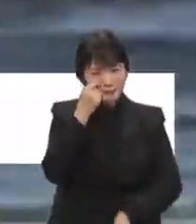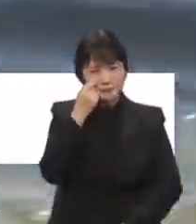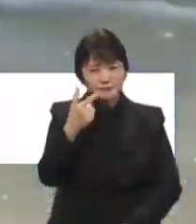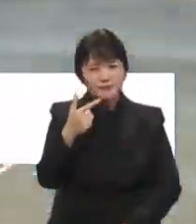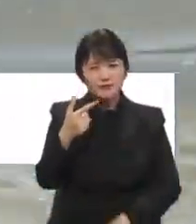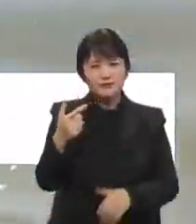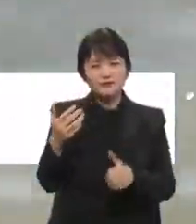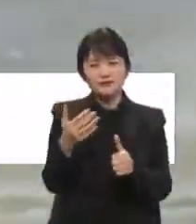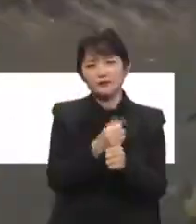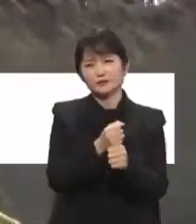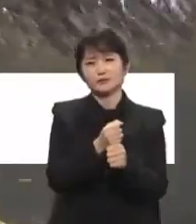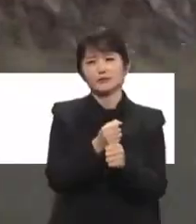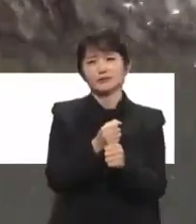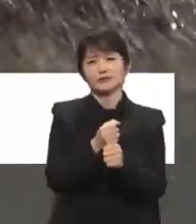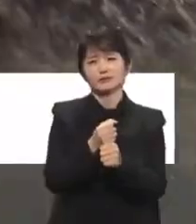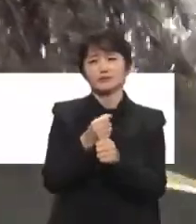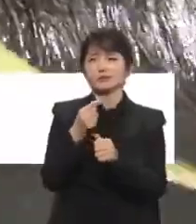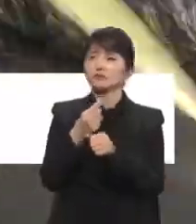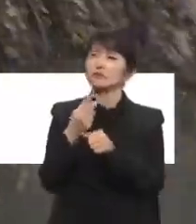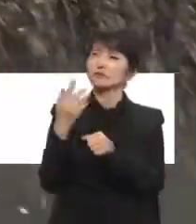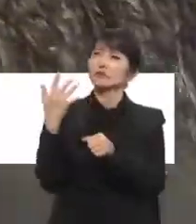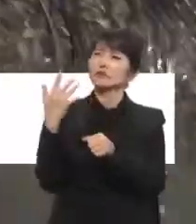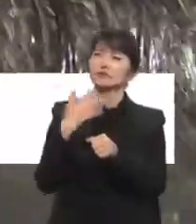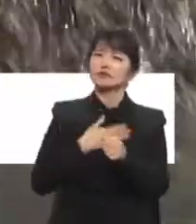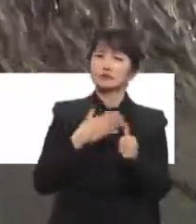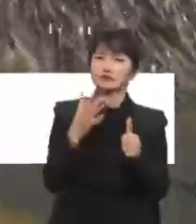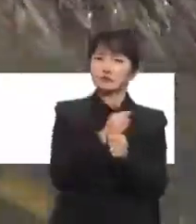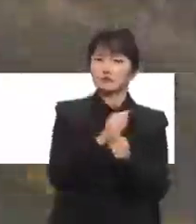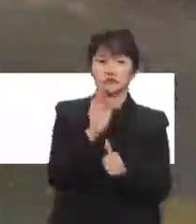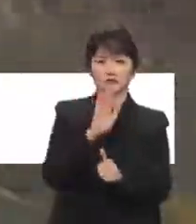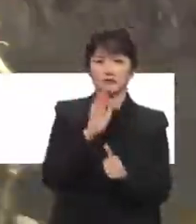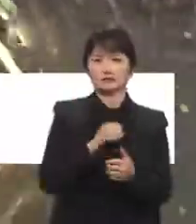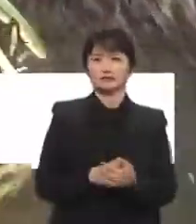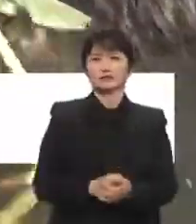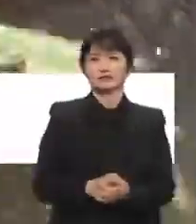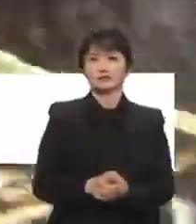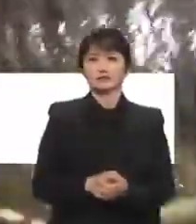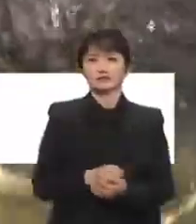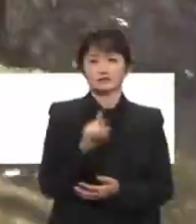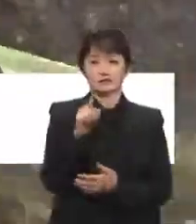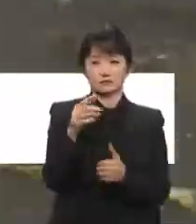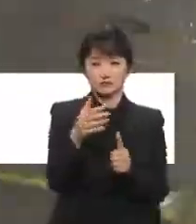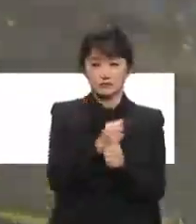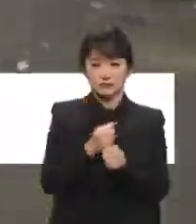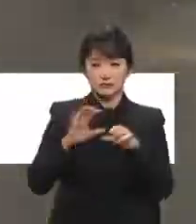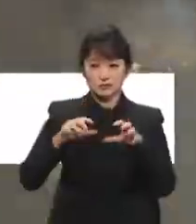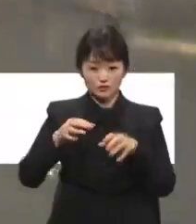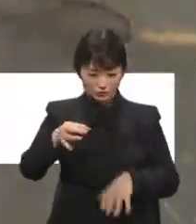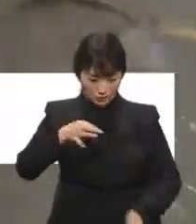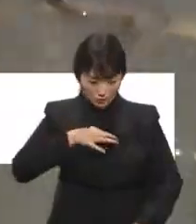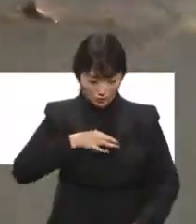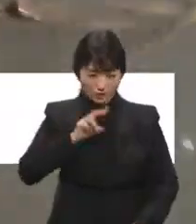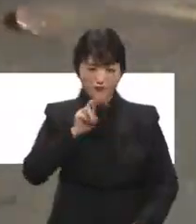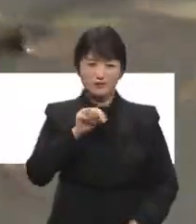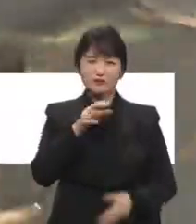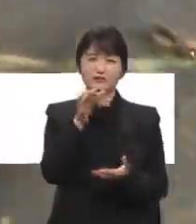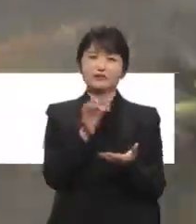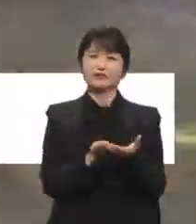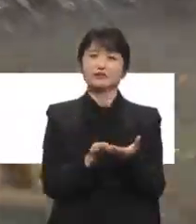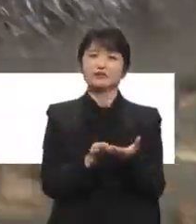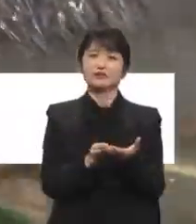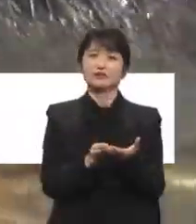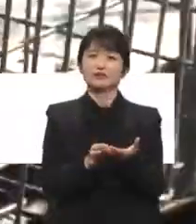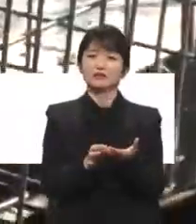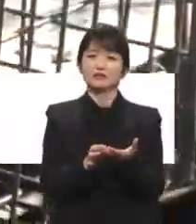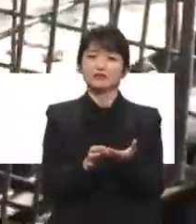퇴출 했는데 몇 년 전부터 그만 두거든요 한 마리 잡아도 국가에서 주는 비용이 2만 원 뿐이고